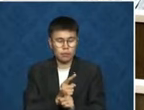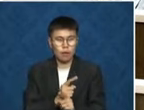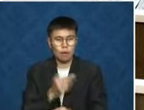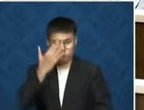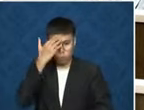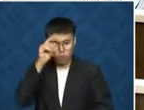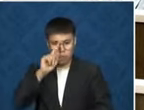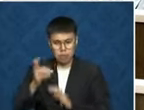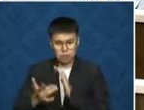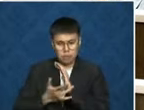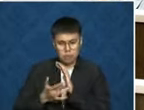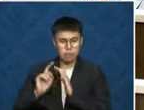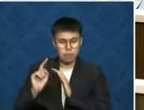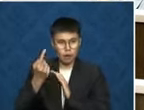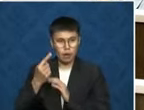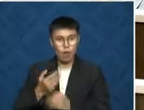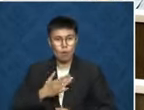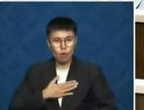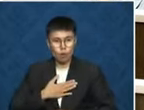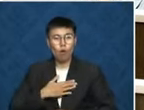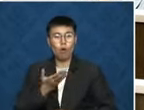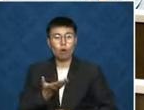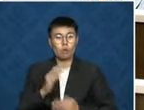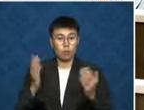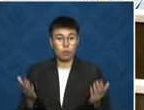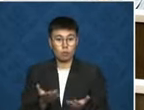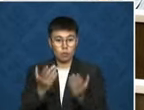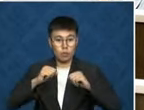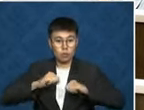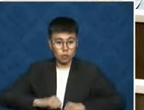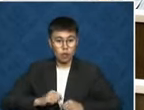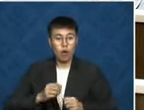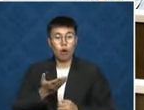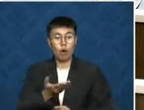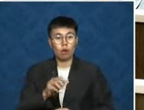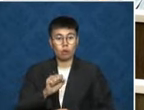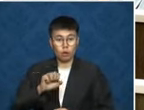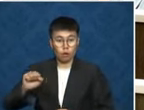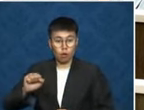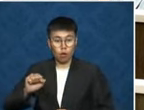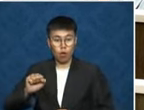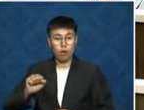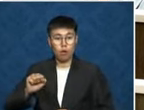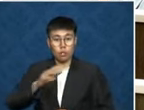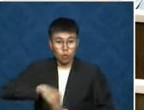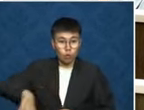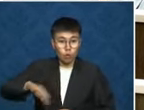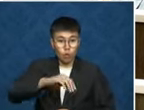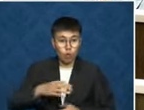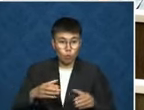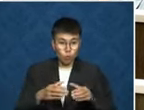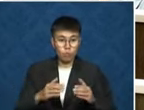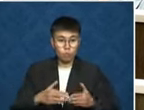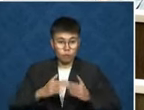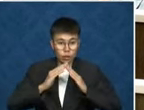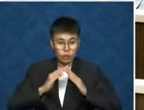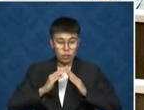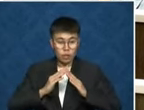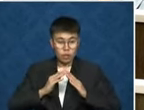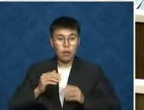ไม่ได้นะครับผมจึงขอสนับสนุนยัตติขอให้สภาผู้แทนราษฎรตั้งคณะกรรมาธิการวิส